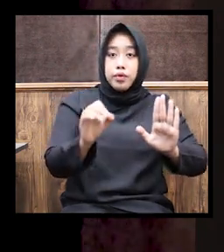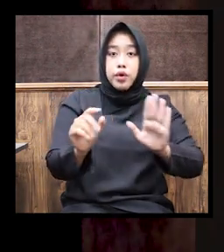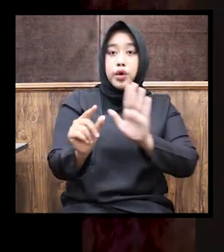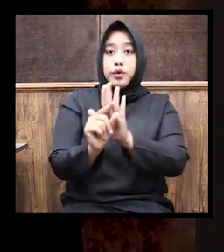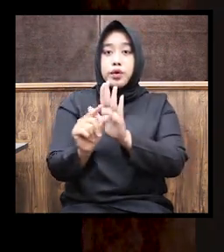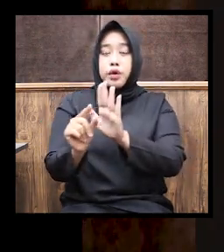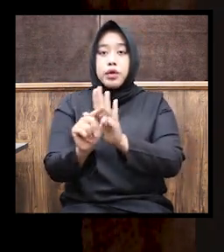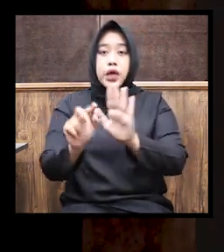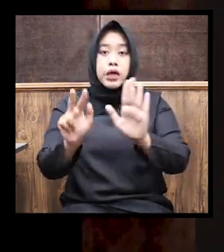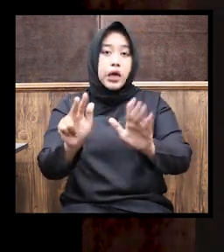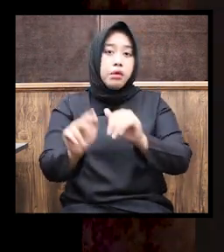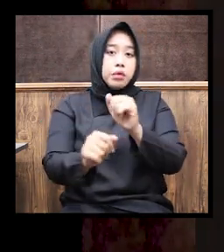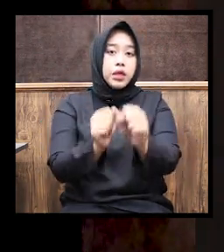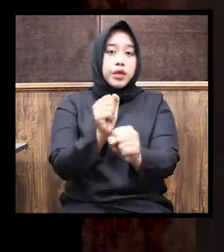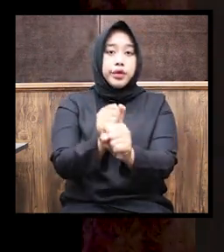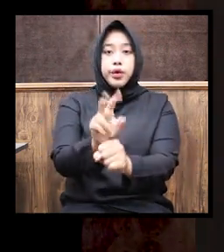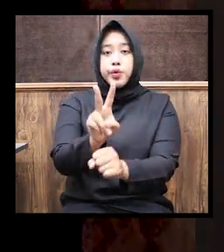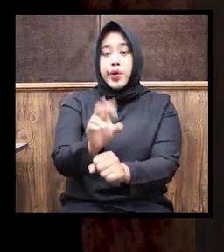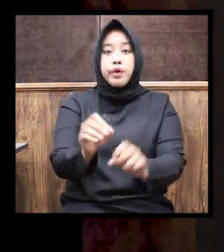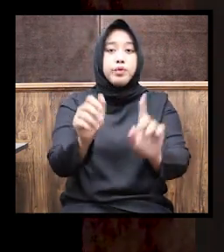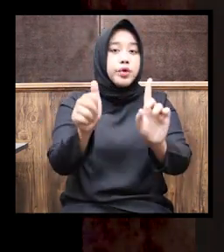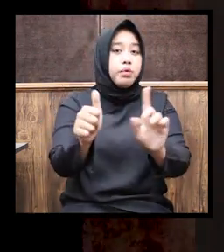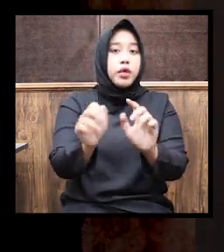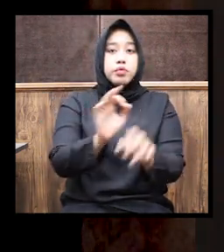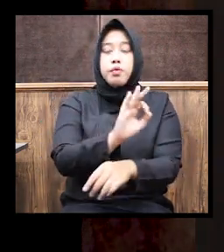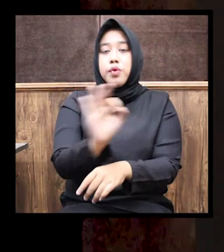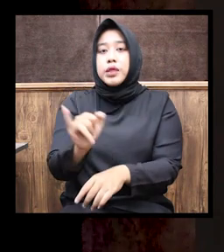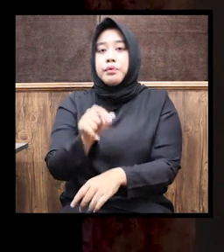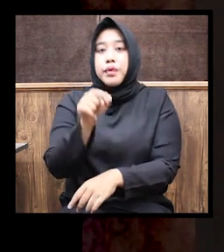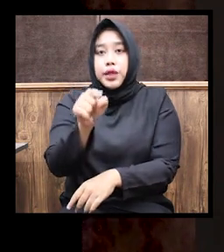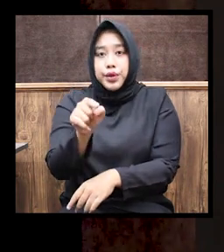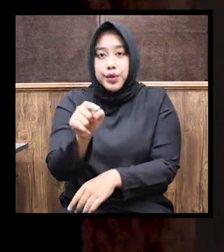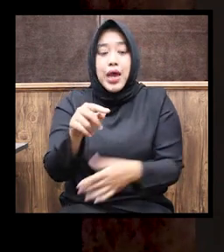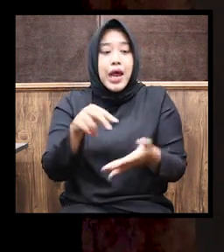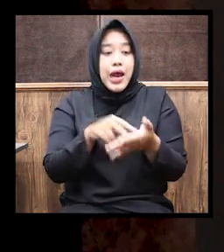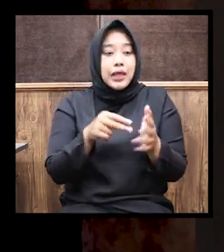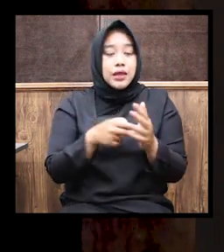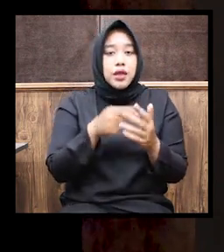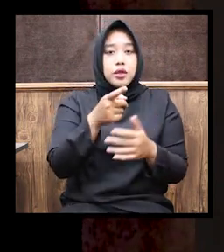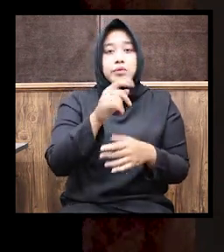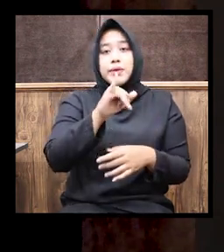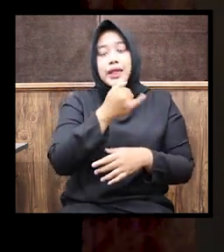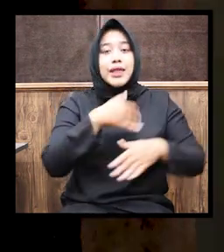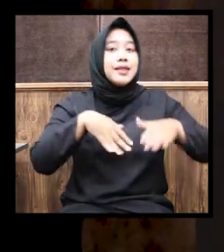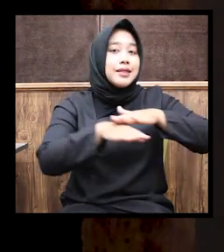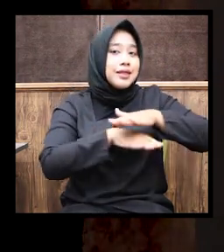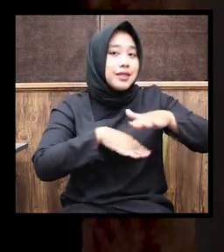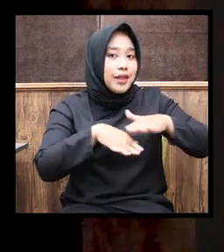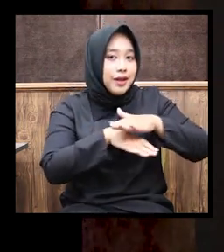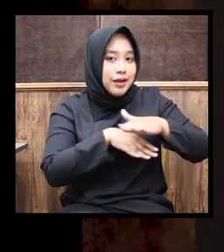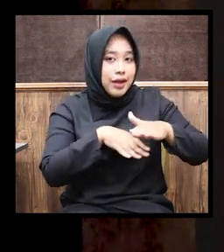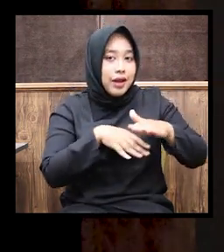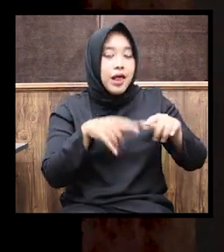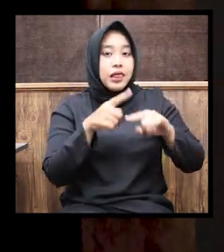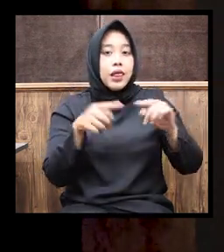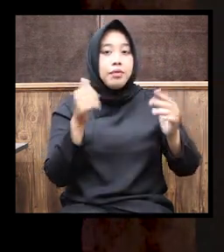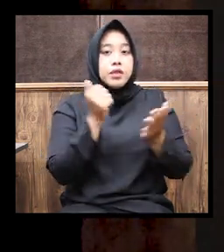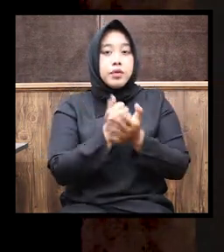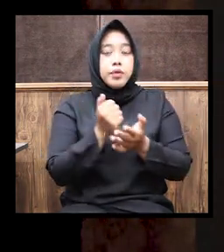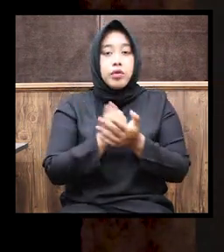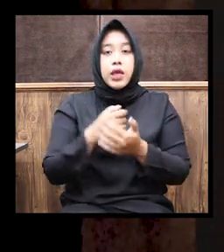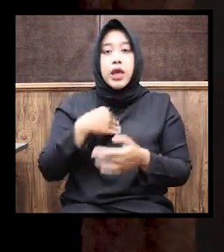8 2016 itu kan bukan seperti itu tapi itu sebagai salah satu standar ya cuman rohnya adalah